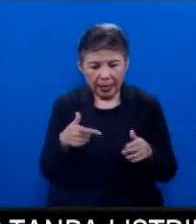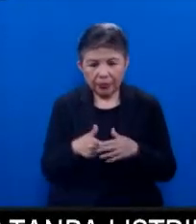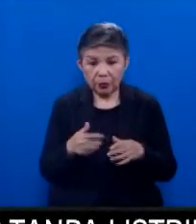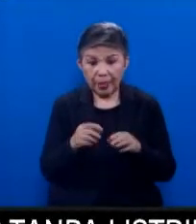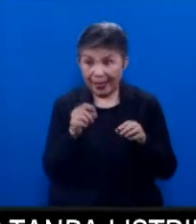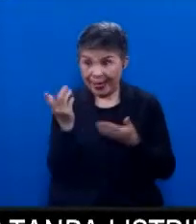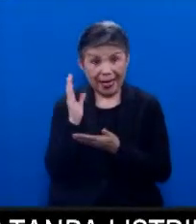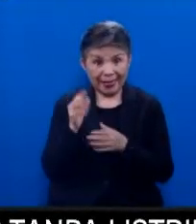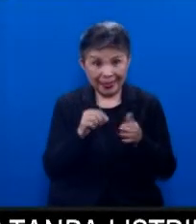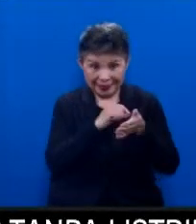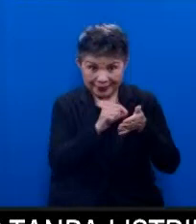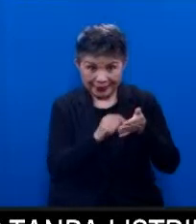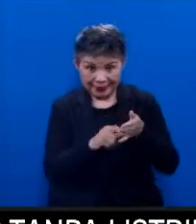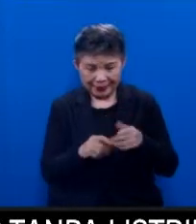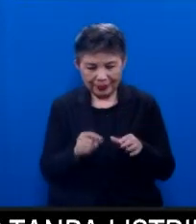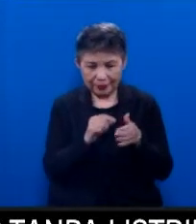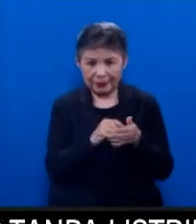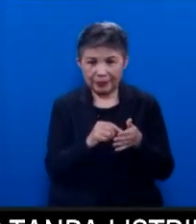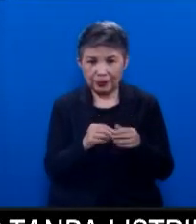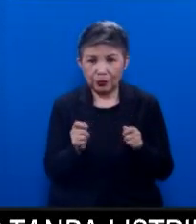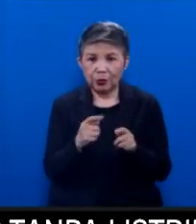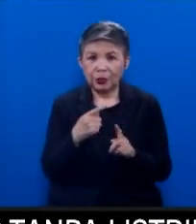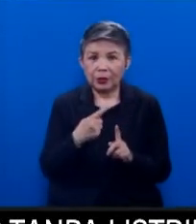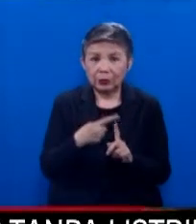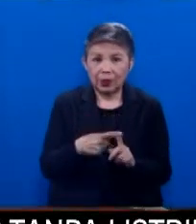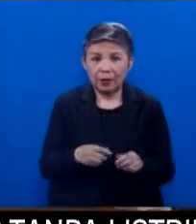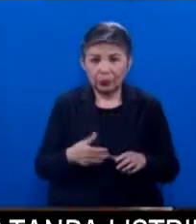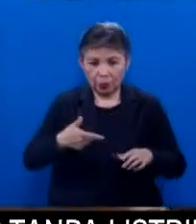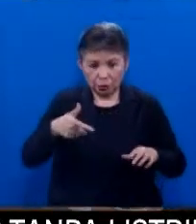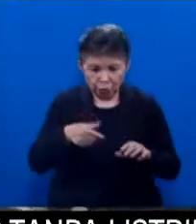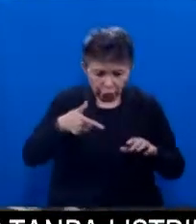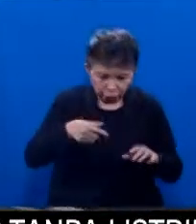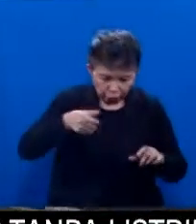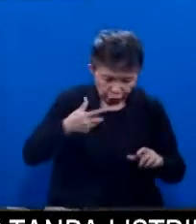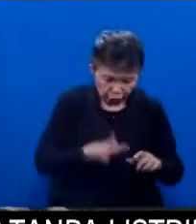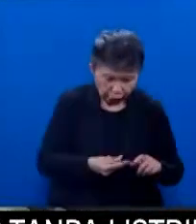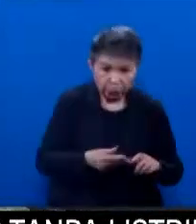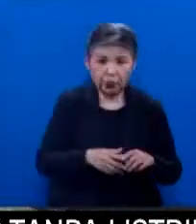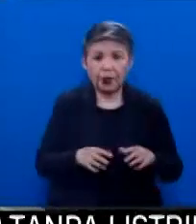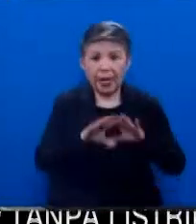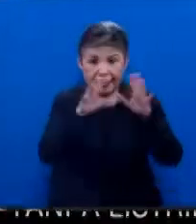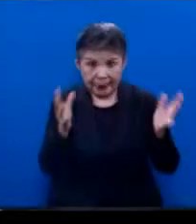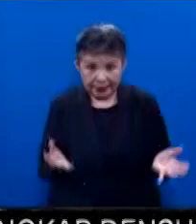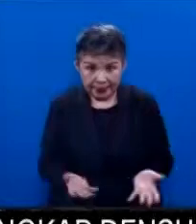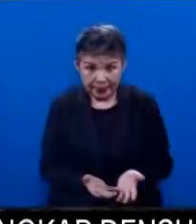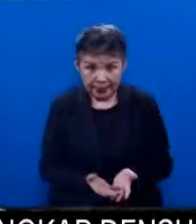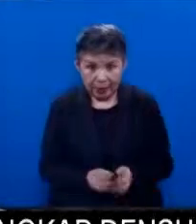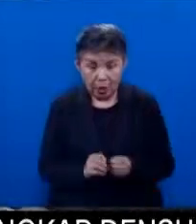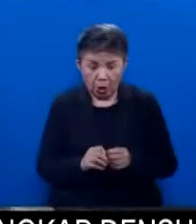ban atau pada bagian dalam bagasi. Nah, jadi kita tidak boleh berasumsi tekanan angin berdasarkan